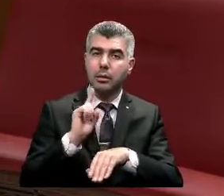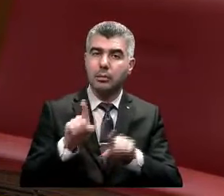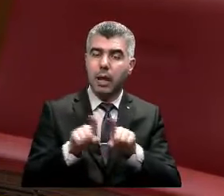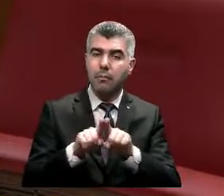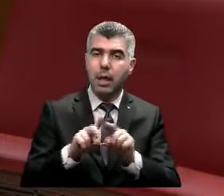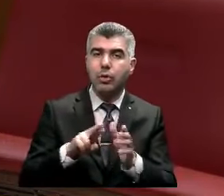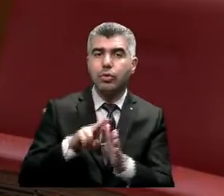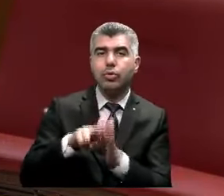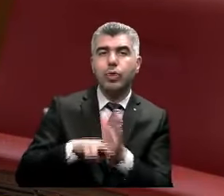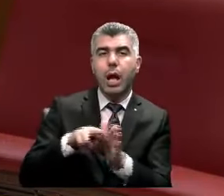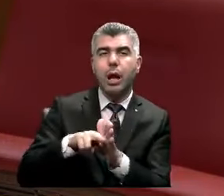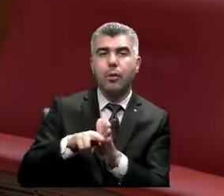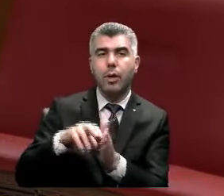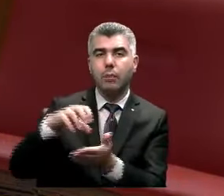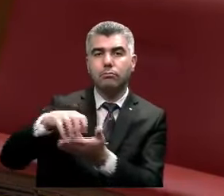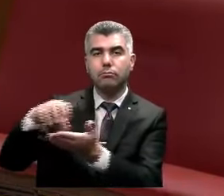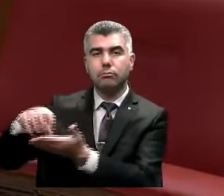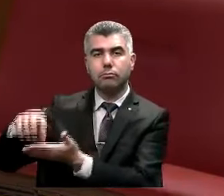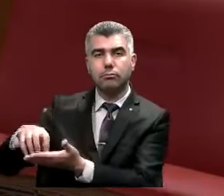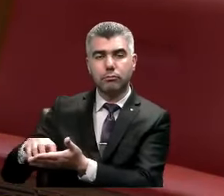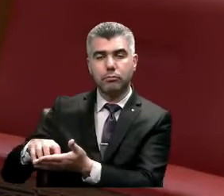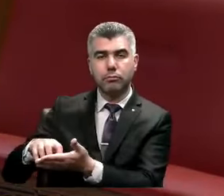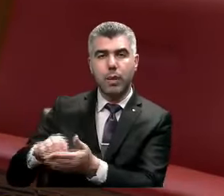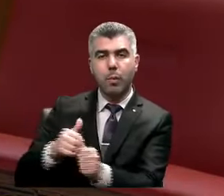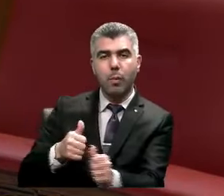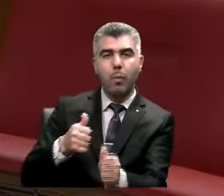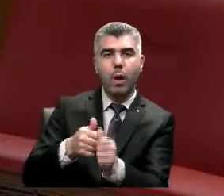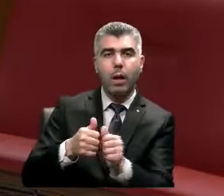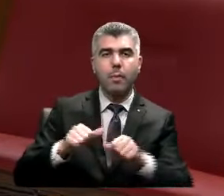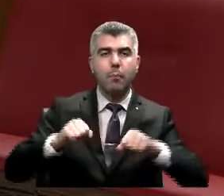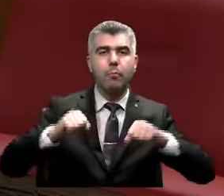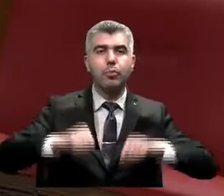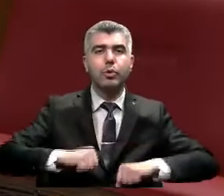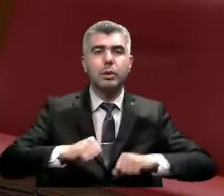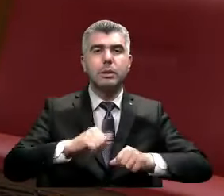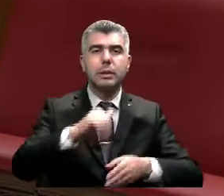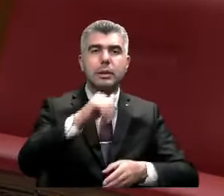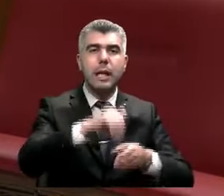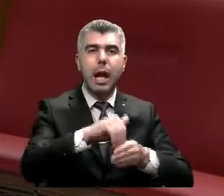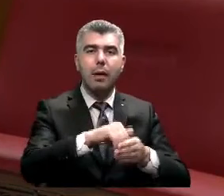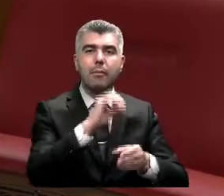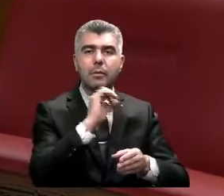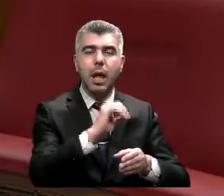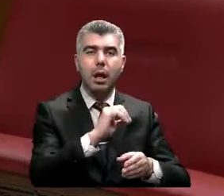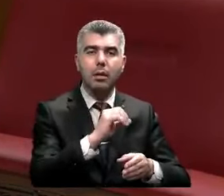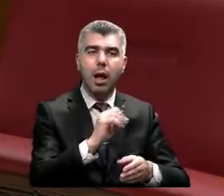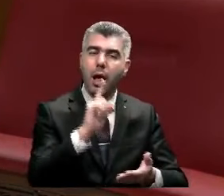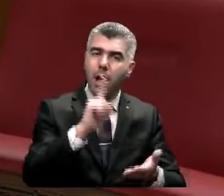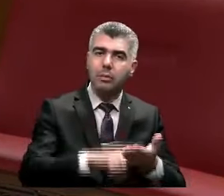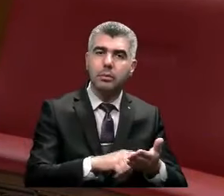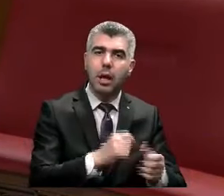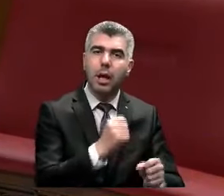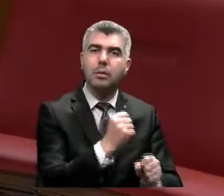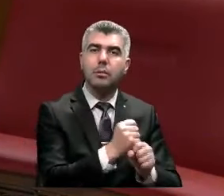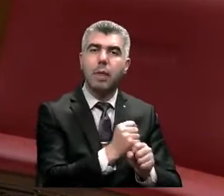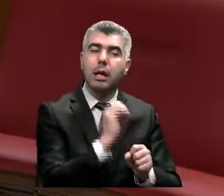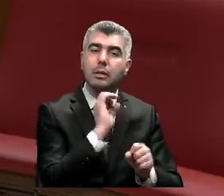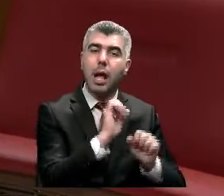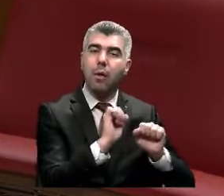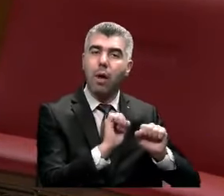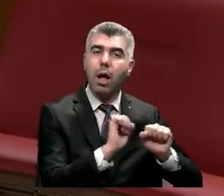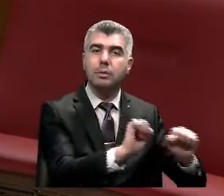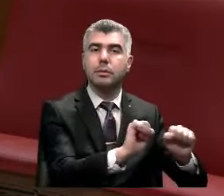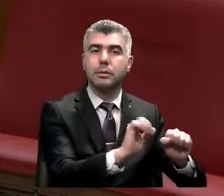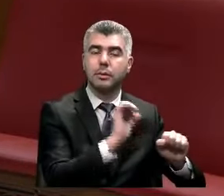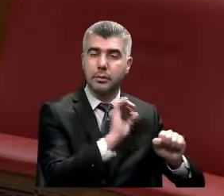الجهوية باش نقدروا نواكبوا المجالس الجهوية حتى تقوم بالاختصاصات ديالها الذاتية في مجال النقل بما فيها